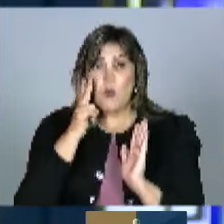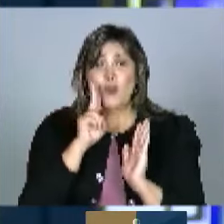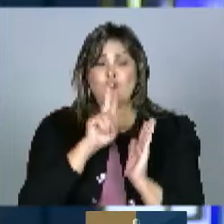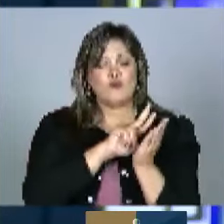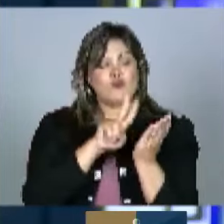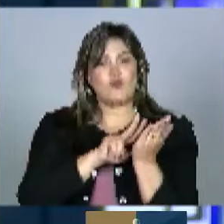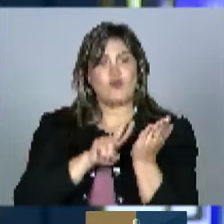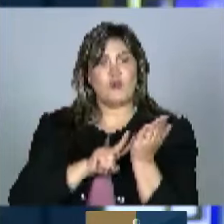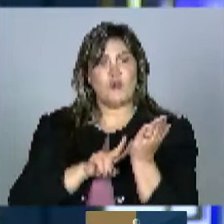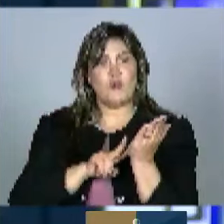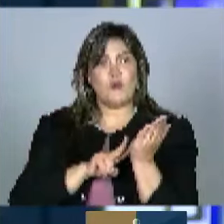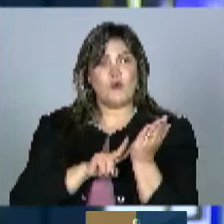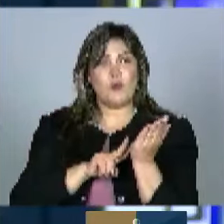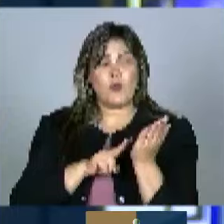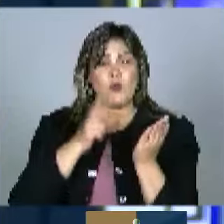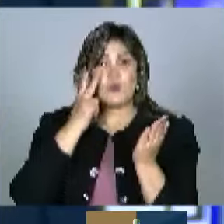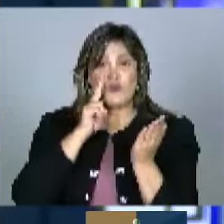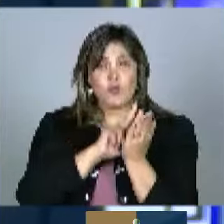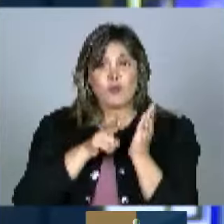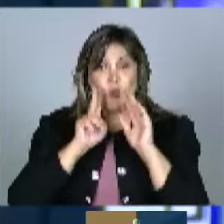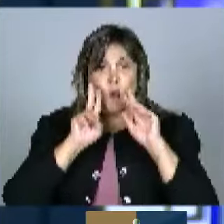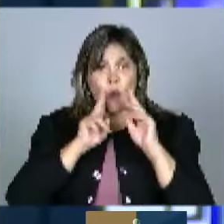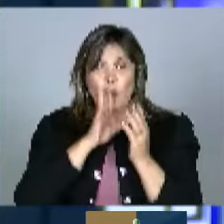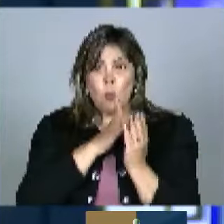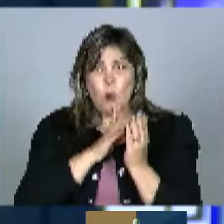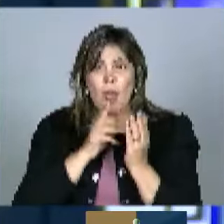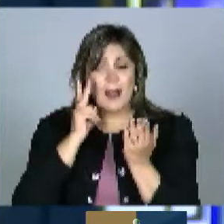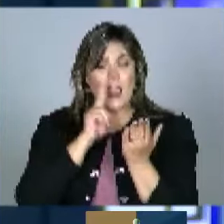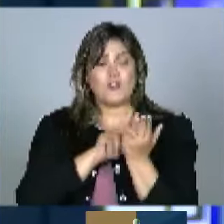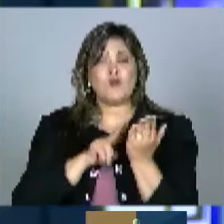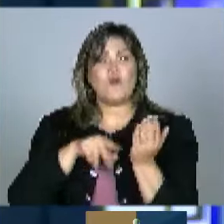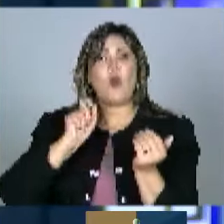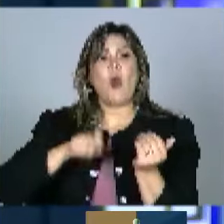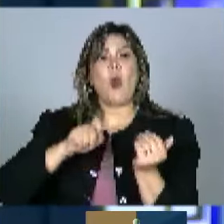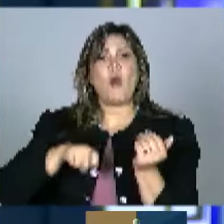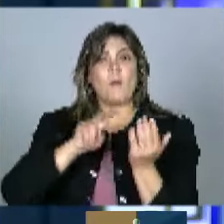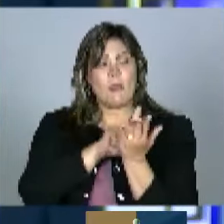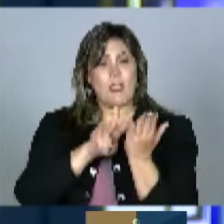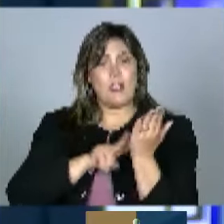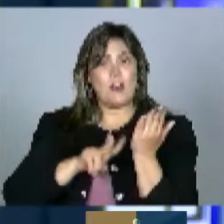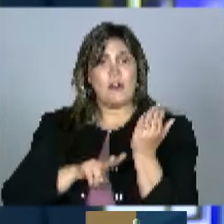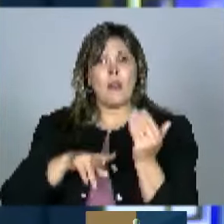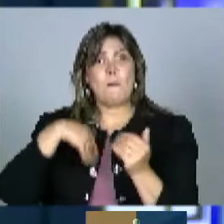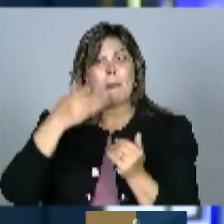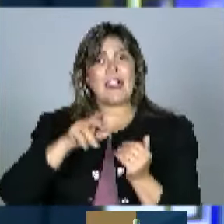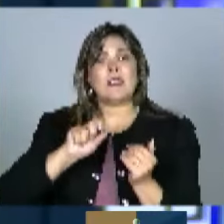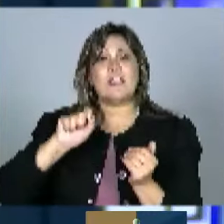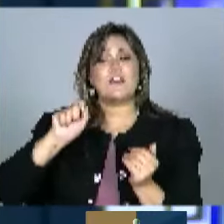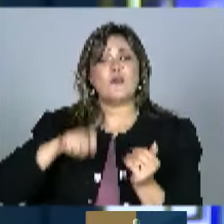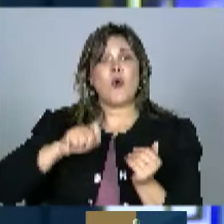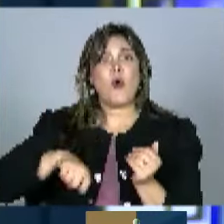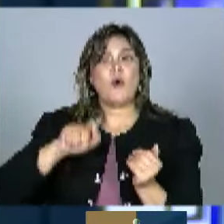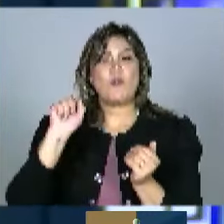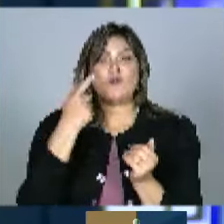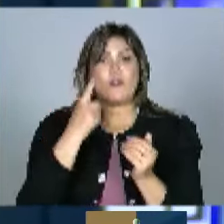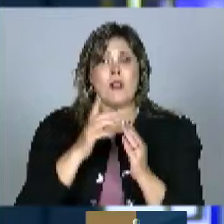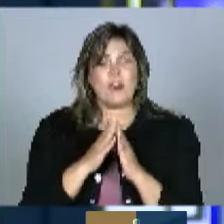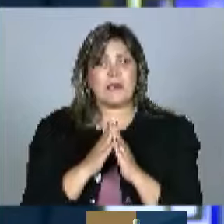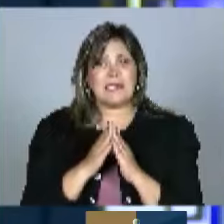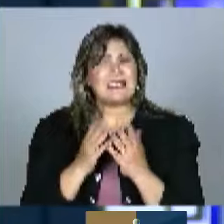ظاهر الاوراق او يحكم من ظاهر الاوراق وليس له ان يتغلغل في الموضوع يعني ايه ظاهر الاوراق يا فندم